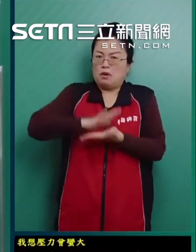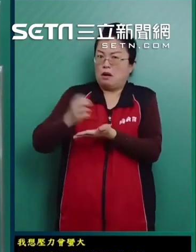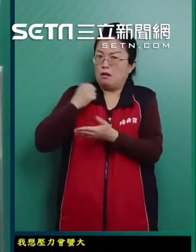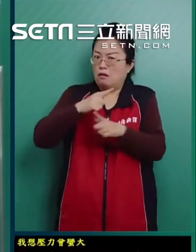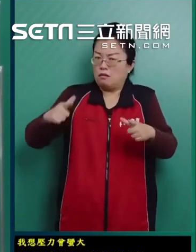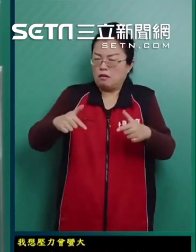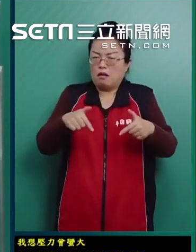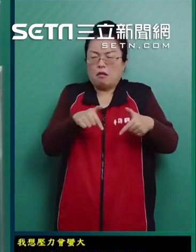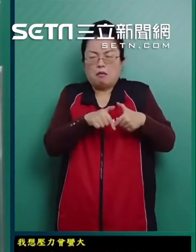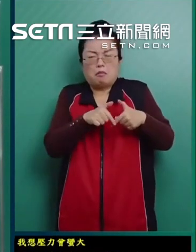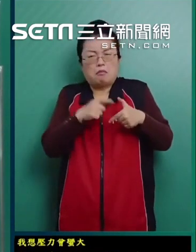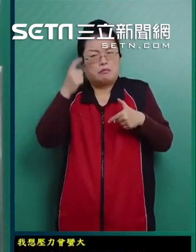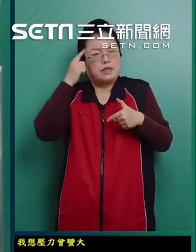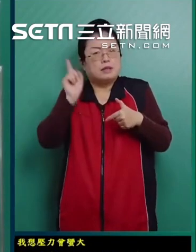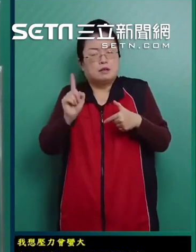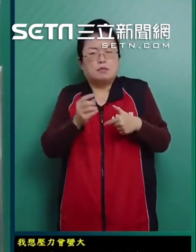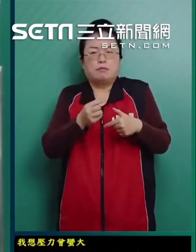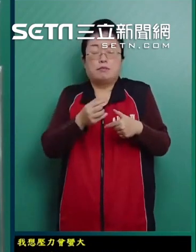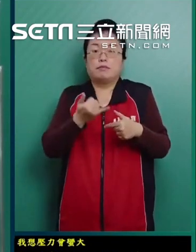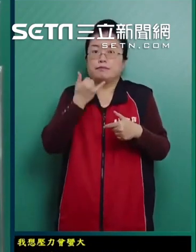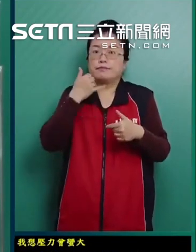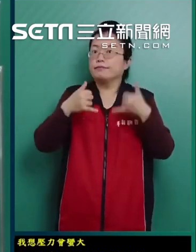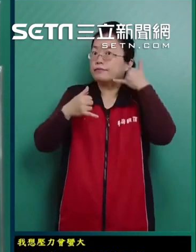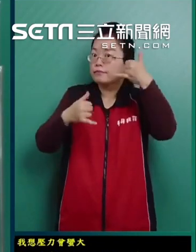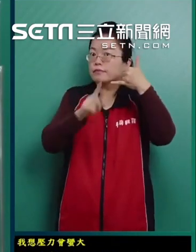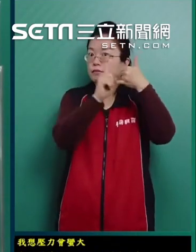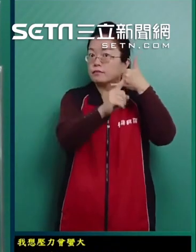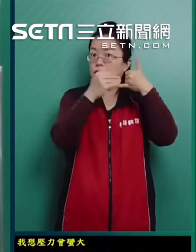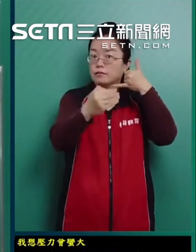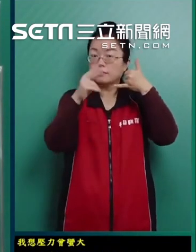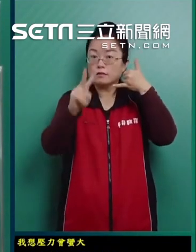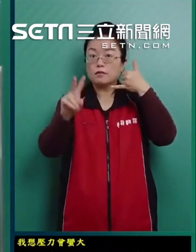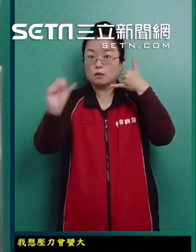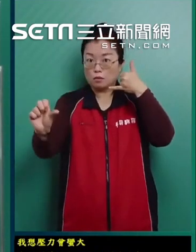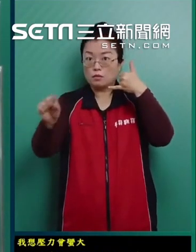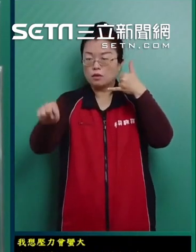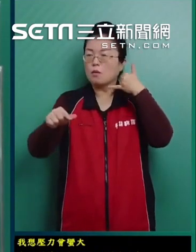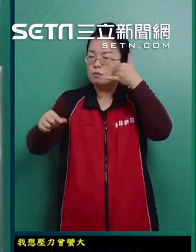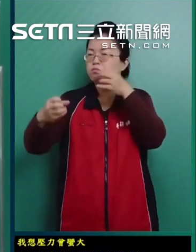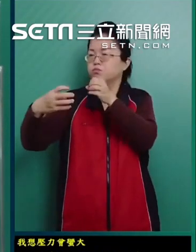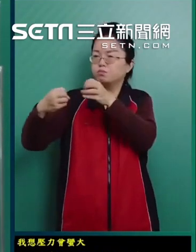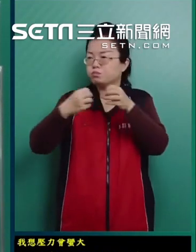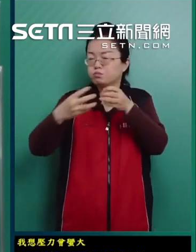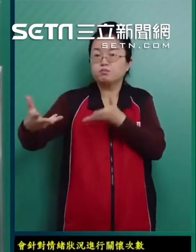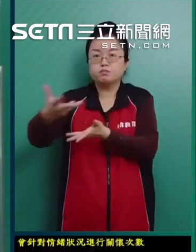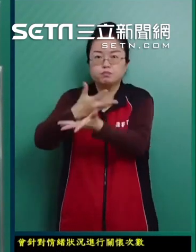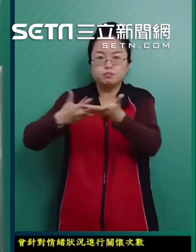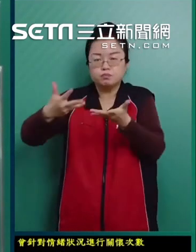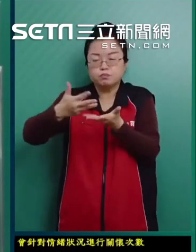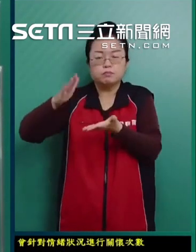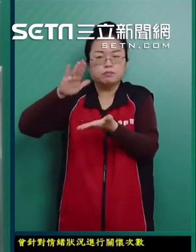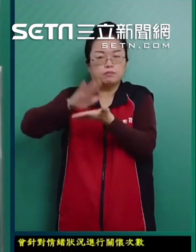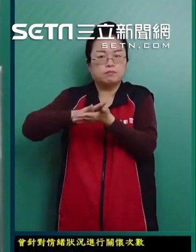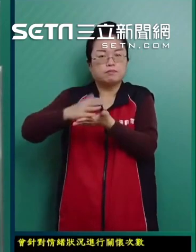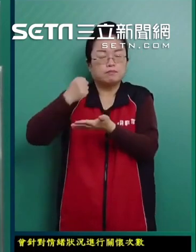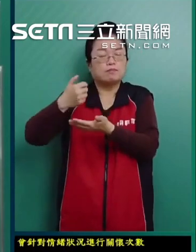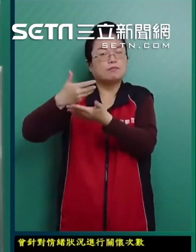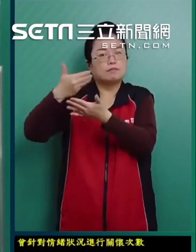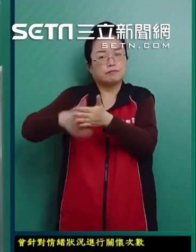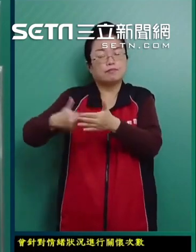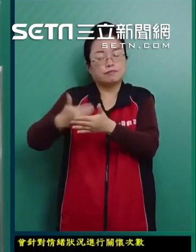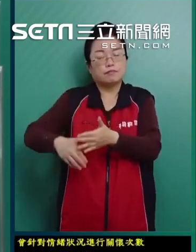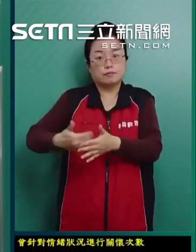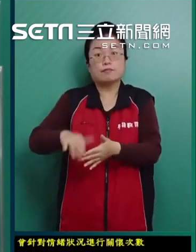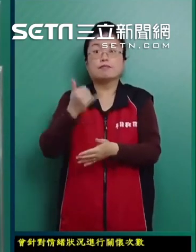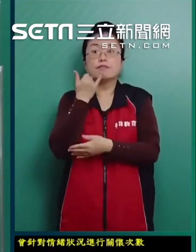心灵上的问题，可以随时打这个专线，可以帮助舒缓你情绪的压力哦。那必要时我们也会转介心理师做更进一